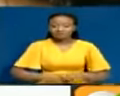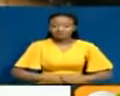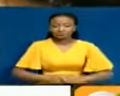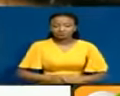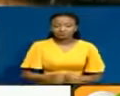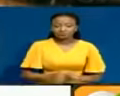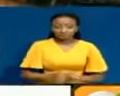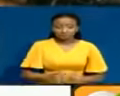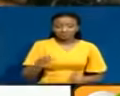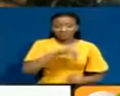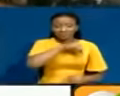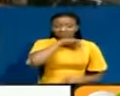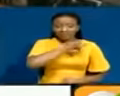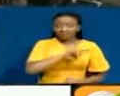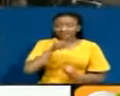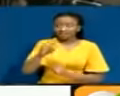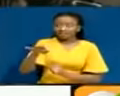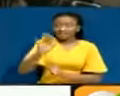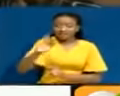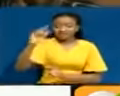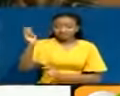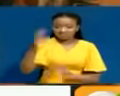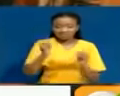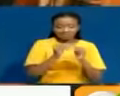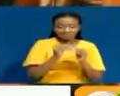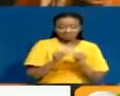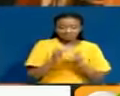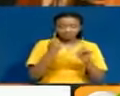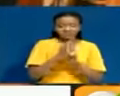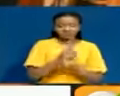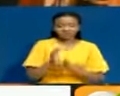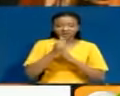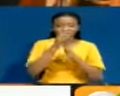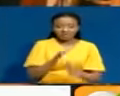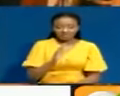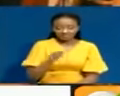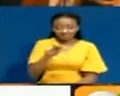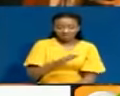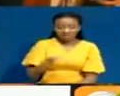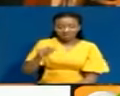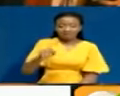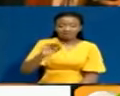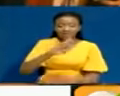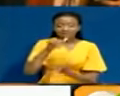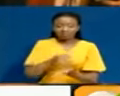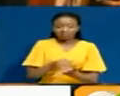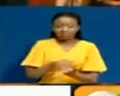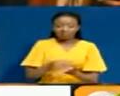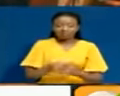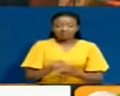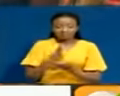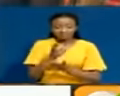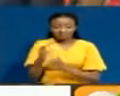Akiendeleza rai zake Mlima Kenya, kinara wa ODM alikutana na baadhi ya viongozi wa eneo la kati wanaoegemea upande wake Rais